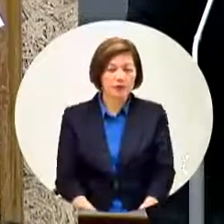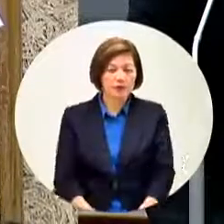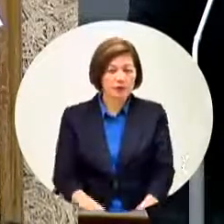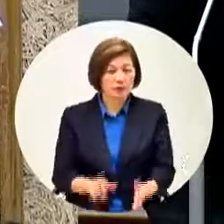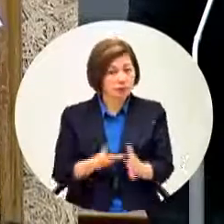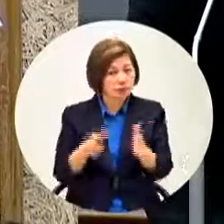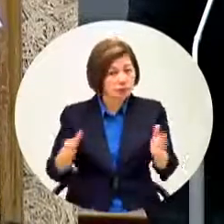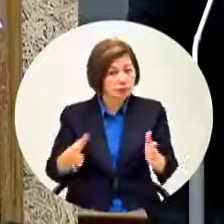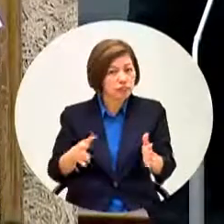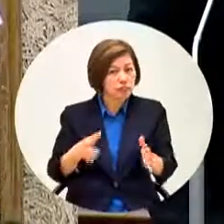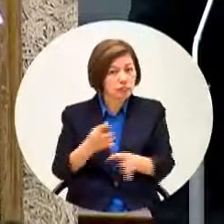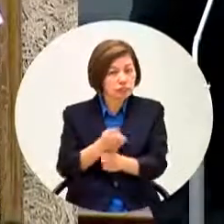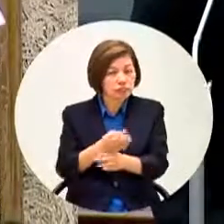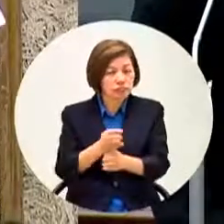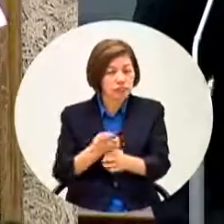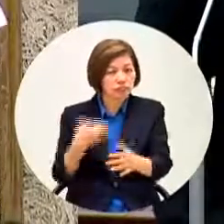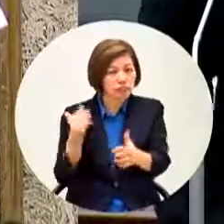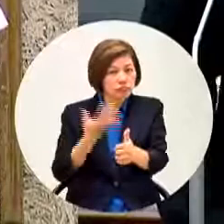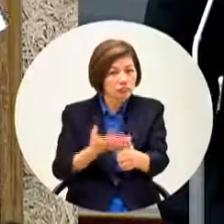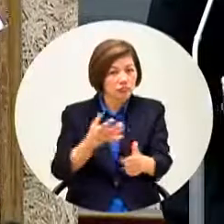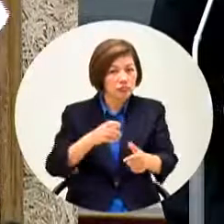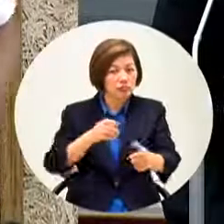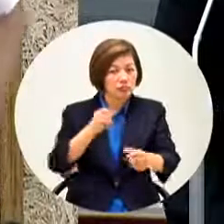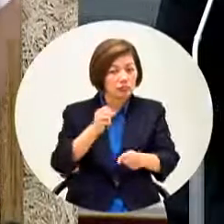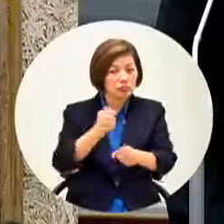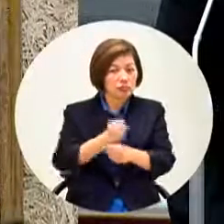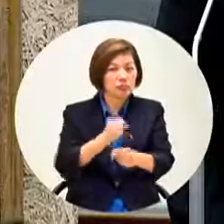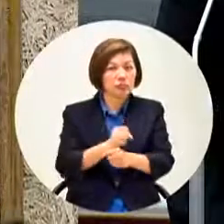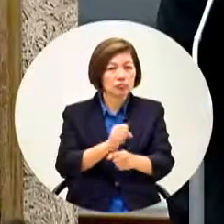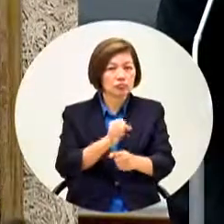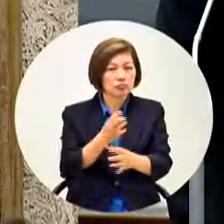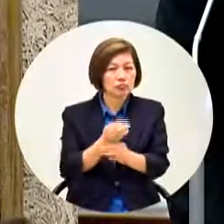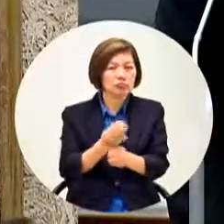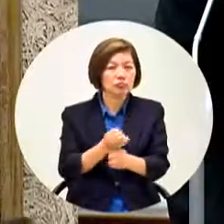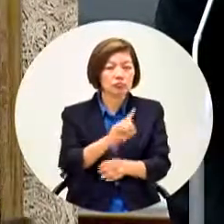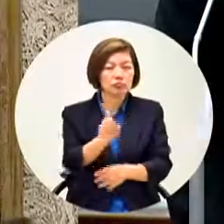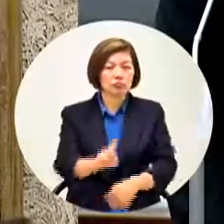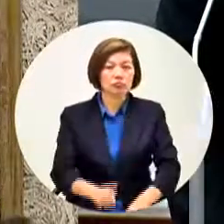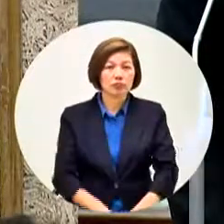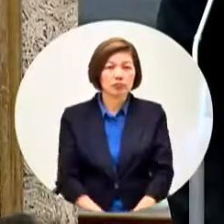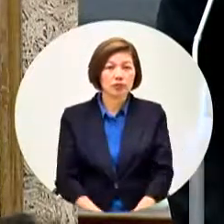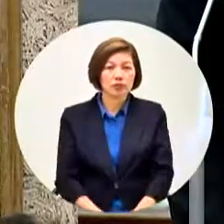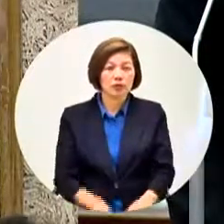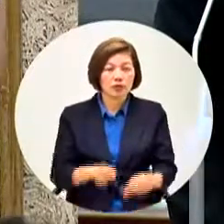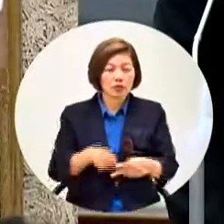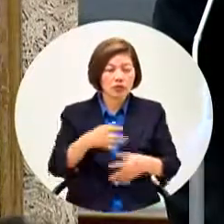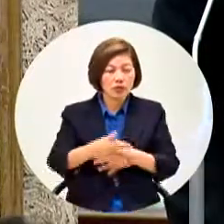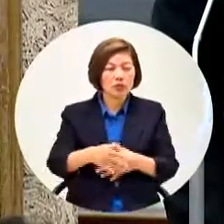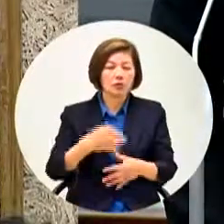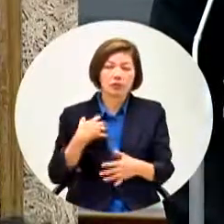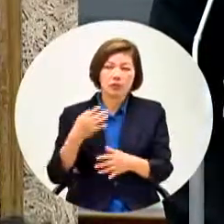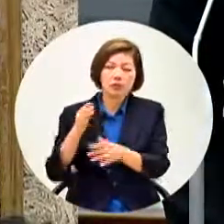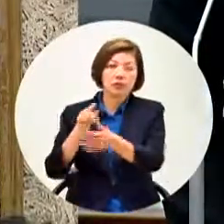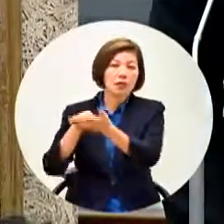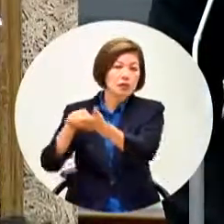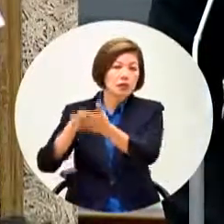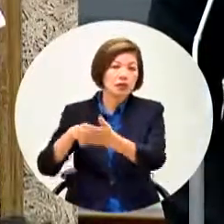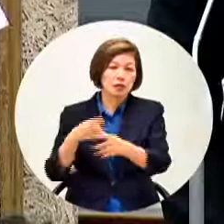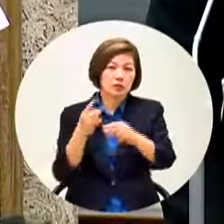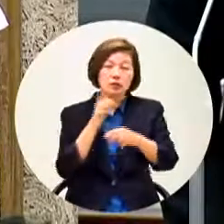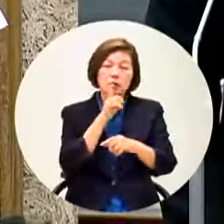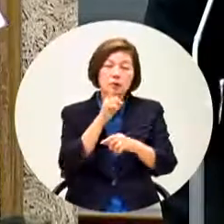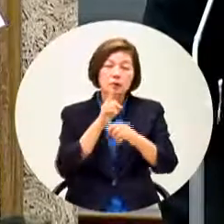钢顶的部分，钢顶的部分，因为阮已经去了体育中央啊，应该是明年会当发包